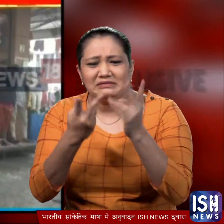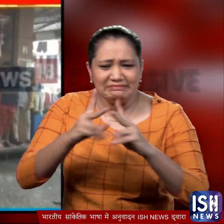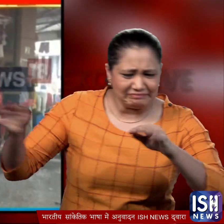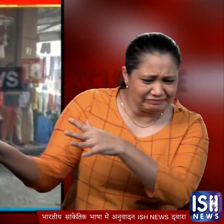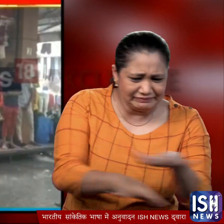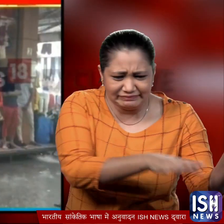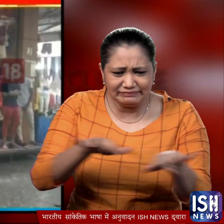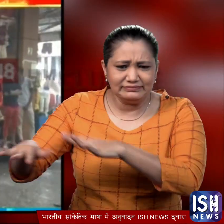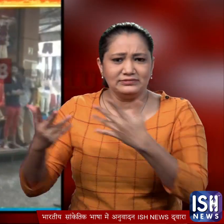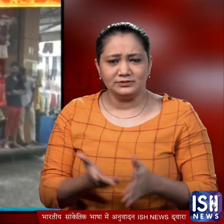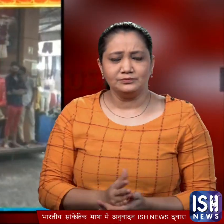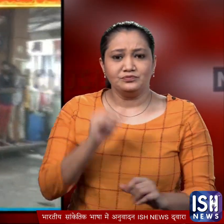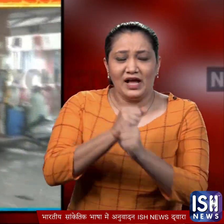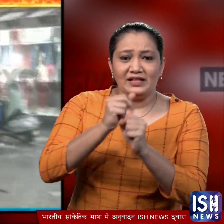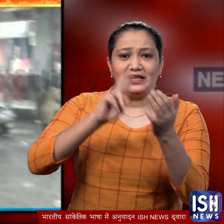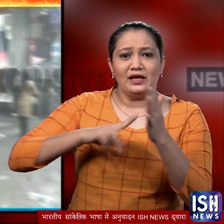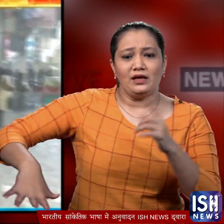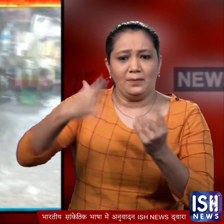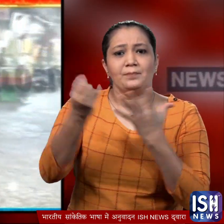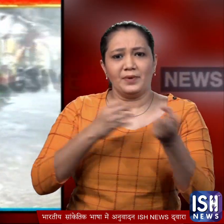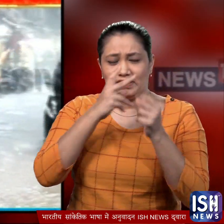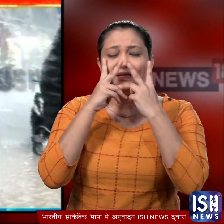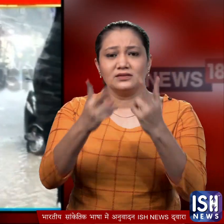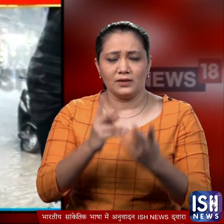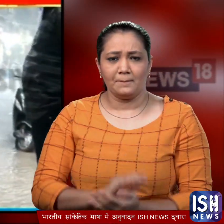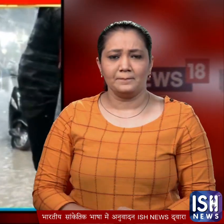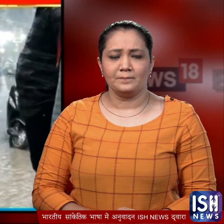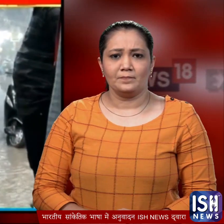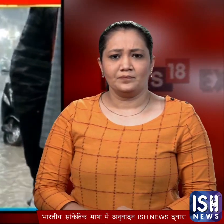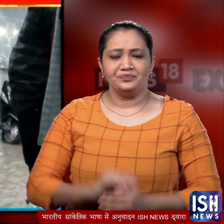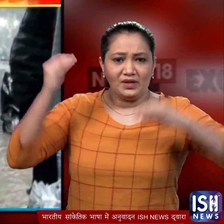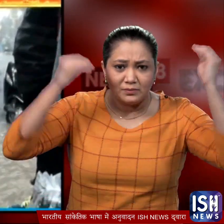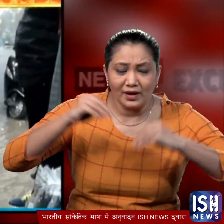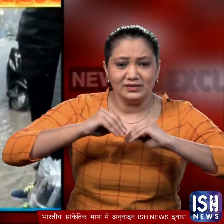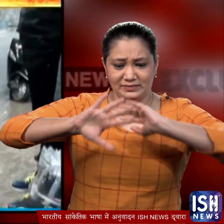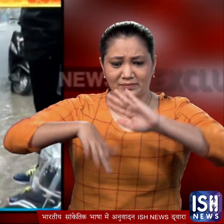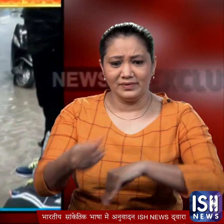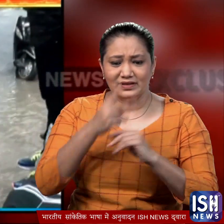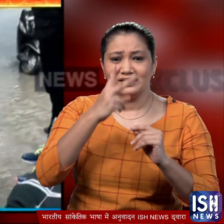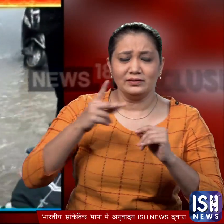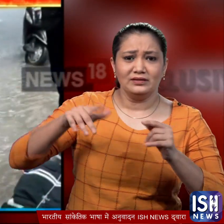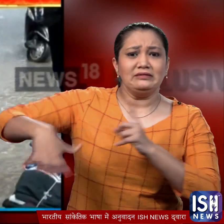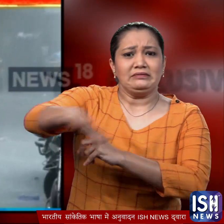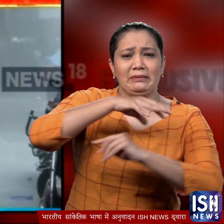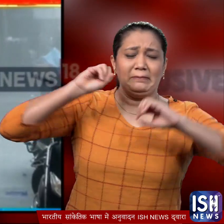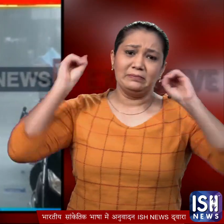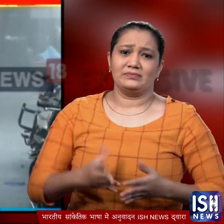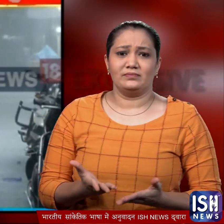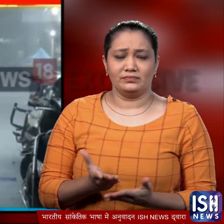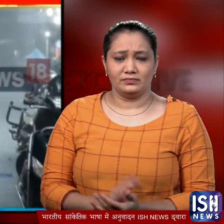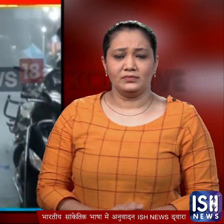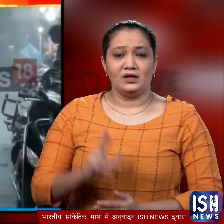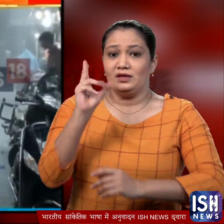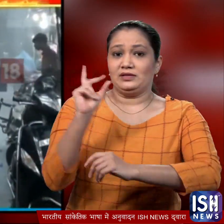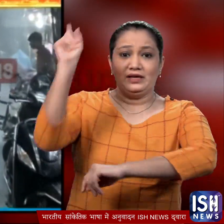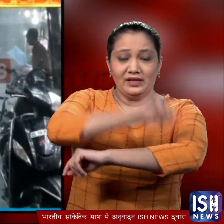आईं। गांधीनगर बाजार में हम मौजूद हैं और जरा देख लीजिए यहाँ पर बारिश के बाद किस तरह के हालात यहाँ बन गए हैं। लगातार